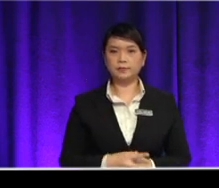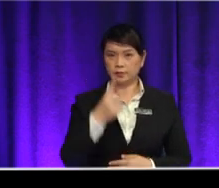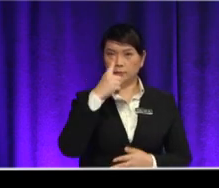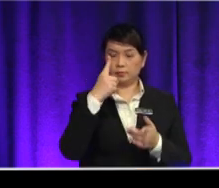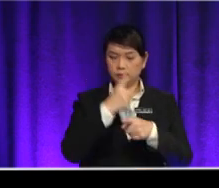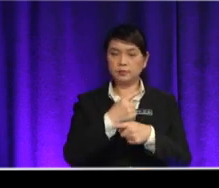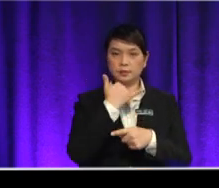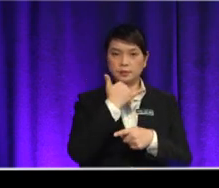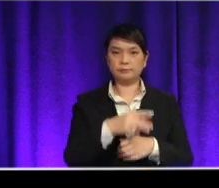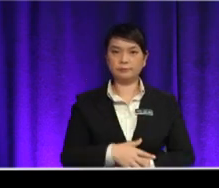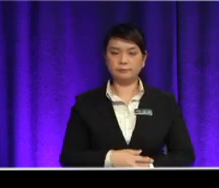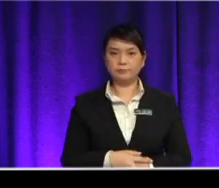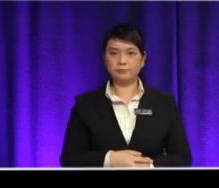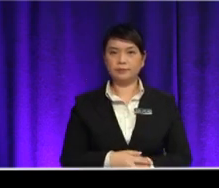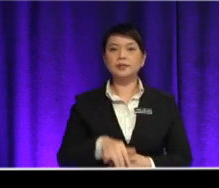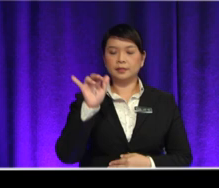jawapan Nisa. Betul ke?